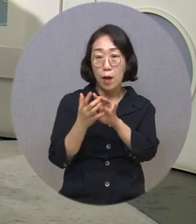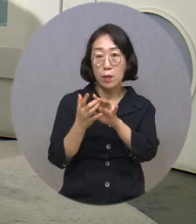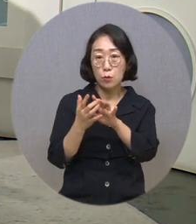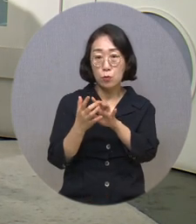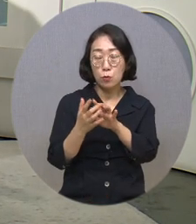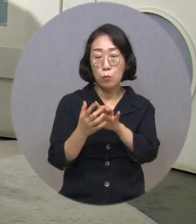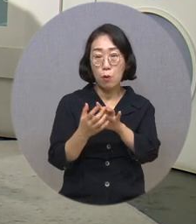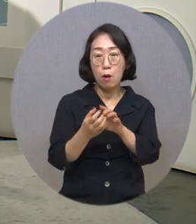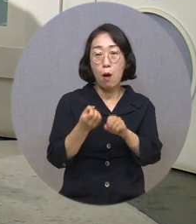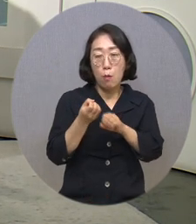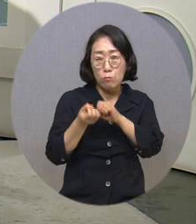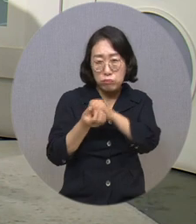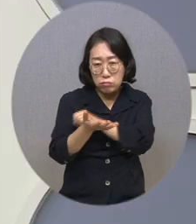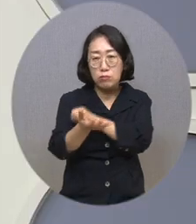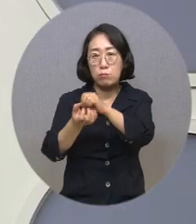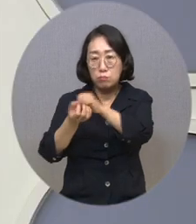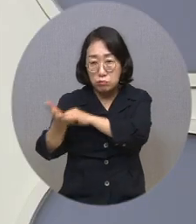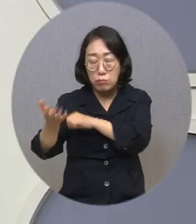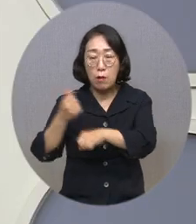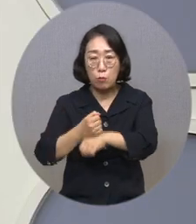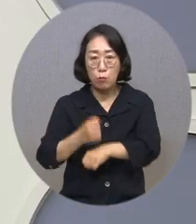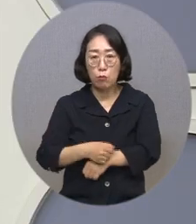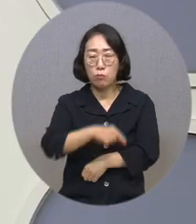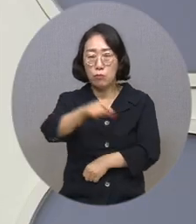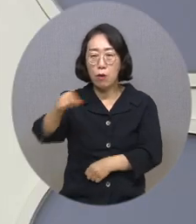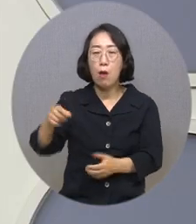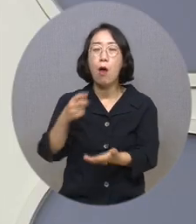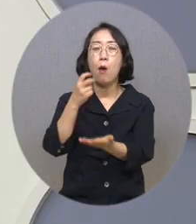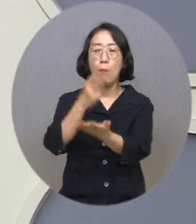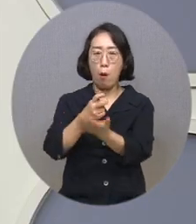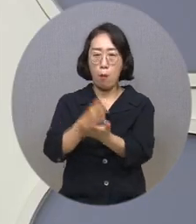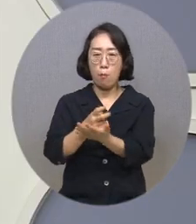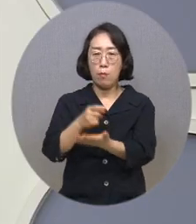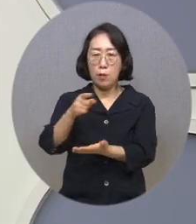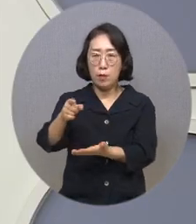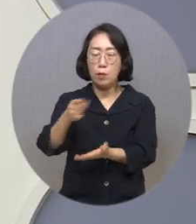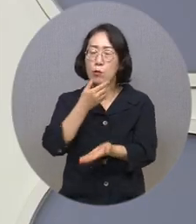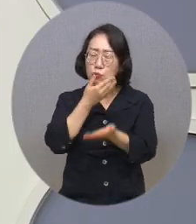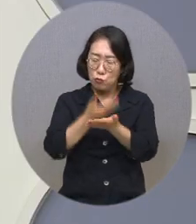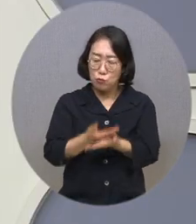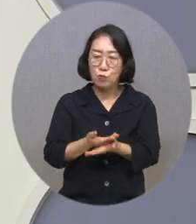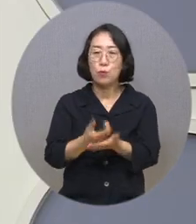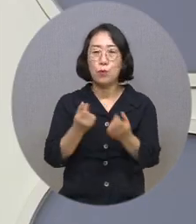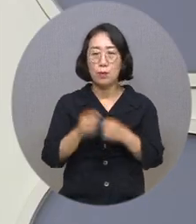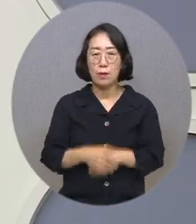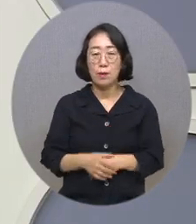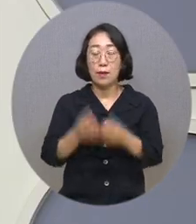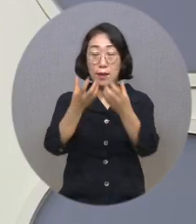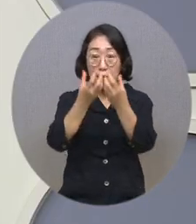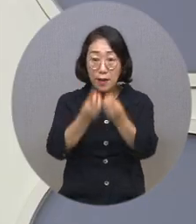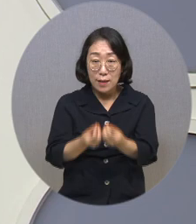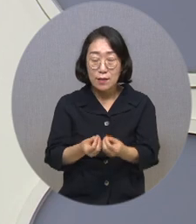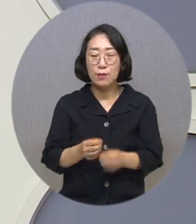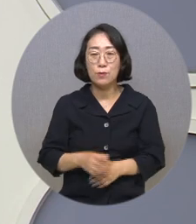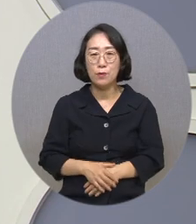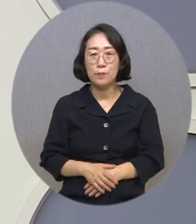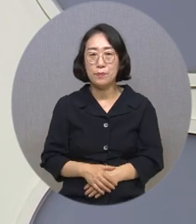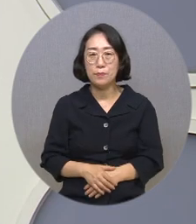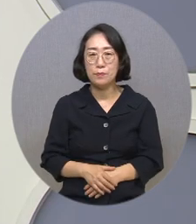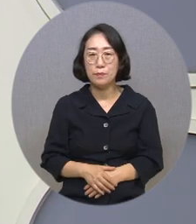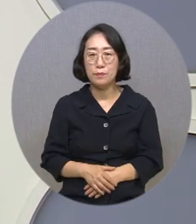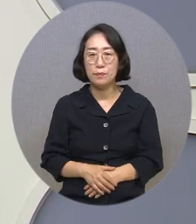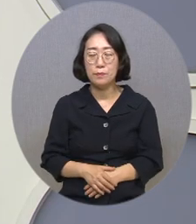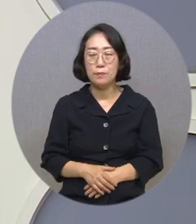근데 지금은 제도 때문에 그래서 제가 규제가 얼마나 제가 예를 하나 드려요. 이 사람들은 이제